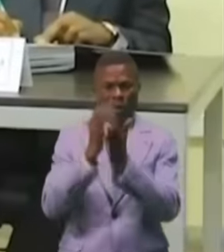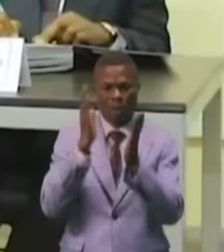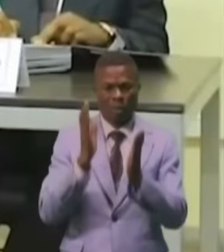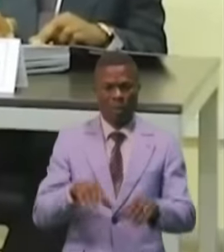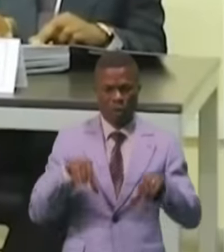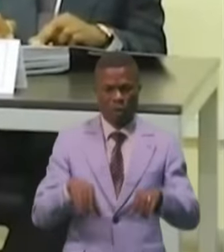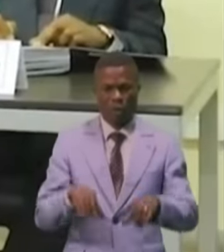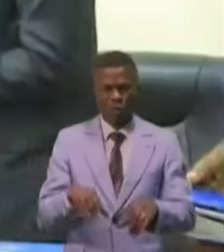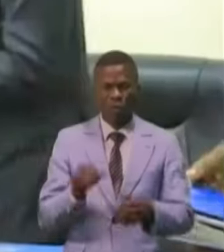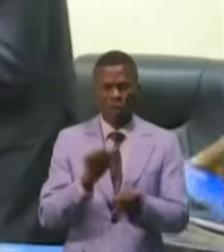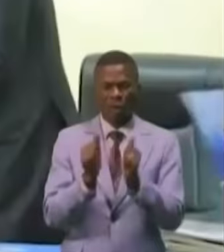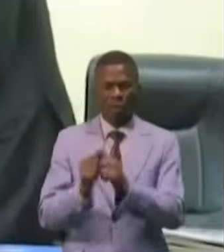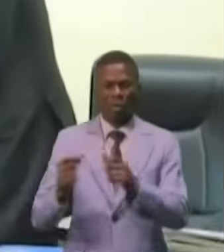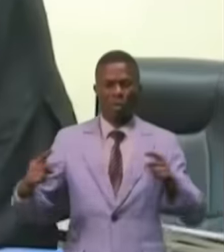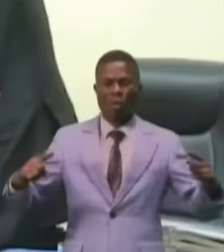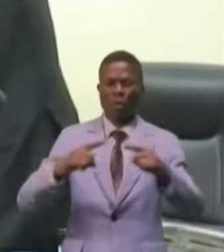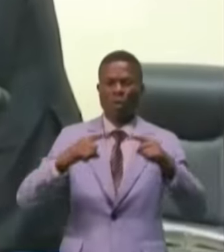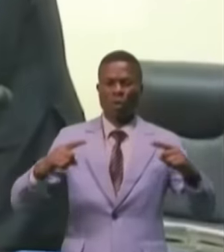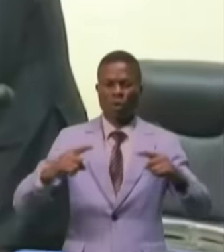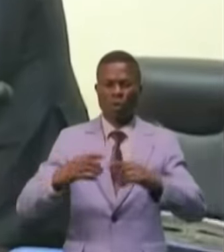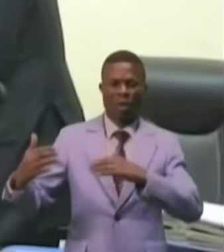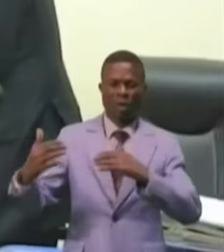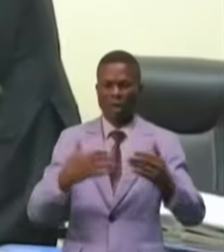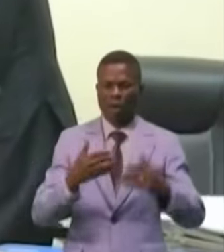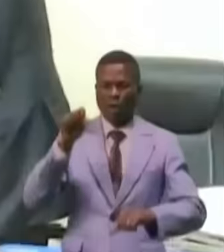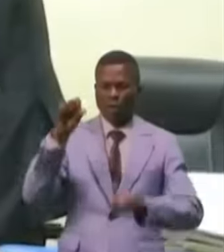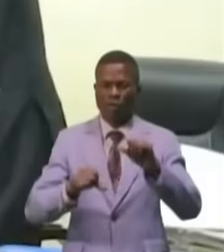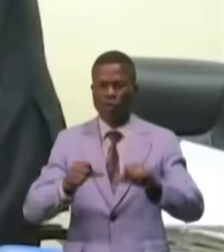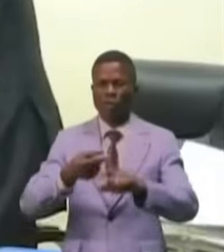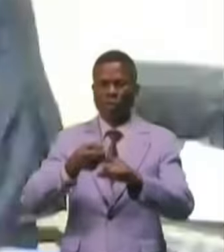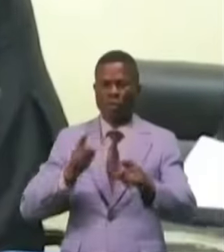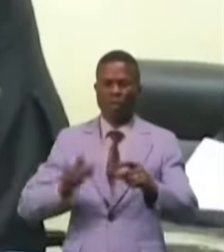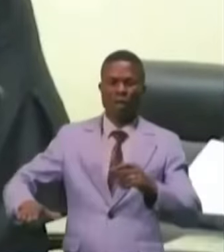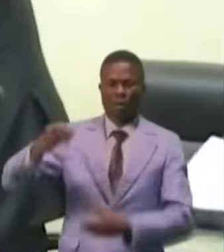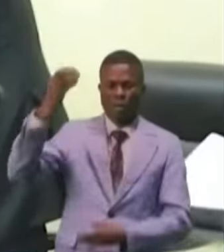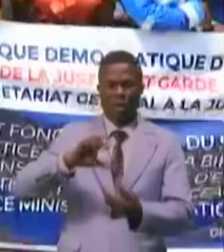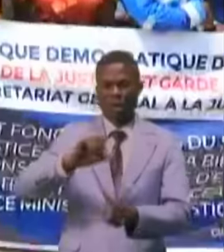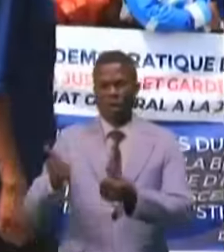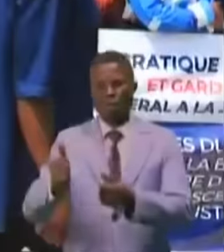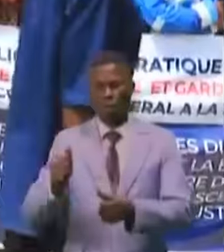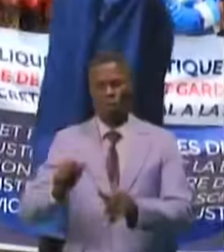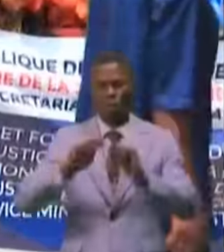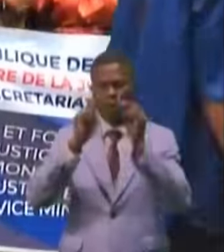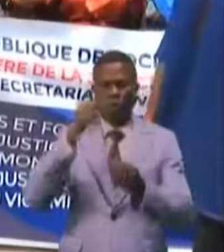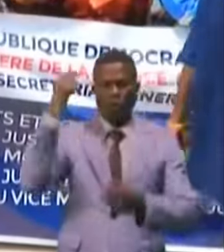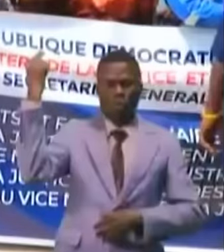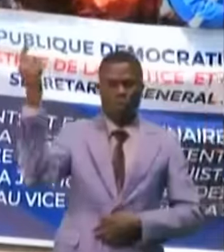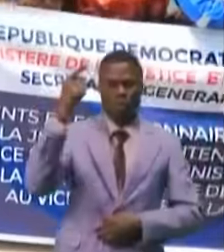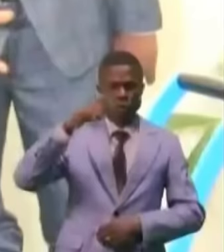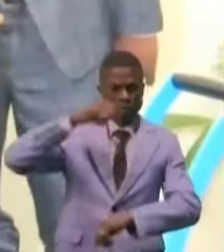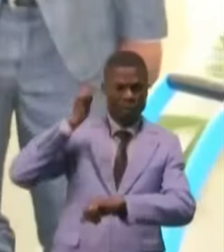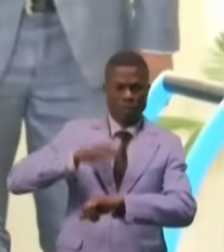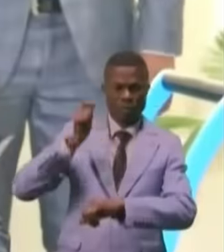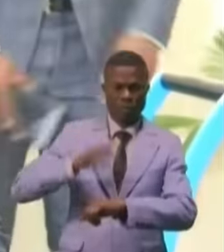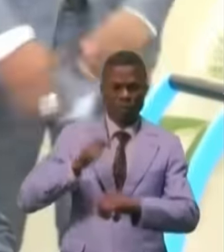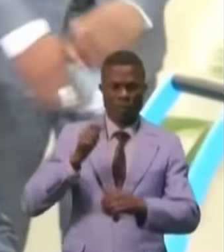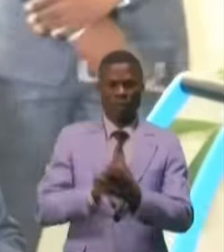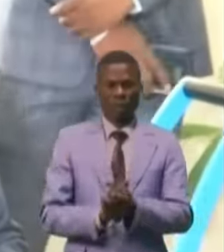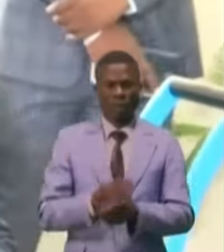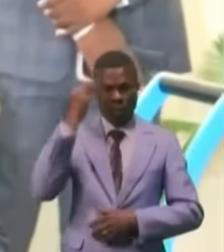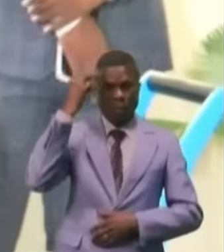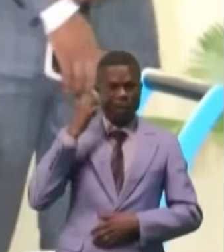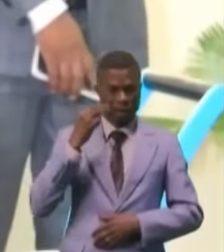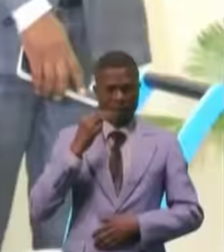contexte de guerre injuste imposée par le Rwanda à la RDC et de tous les autres enjeux mondiaux. À la justice, Constant Mutamba prend la garde des